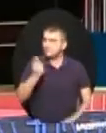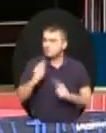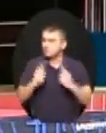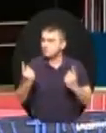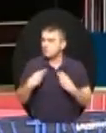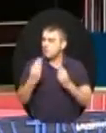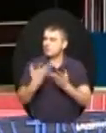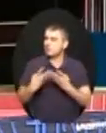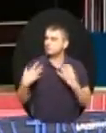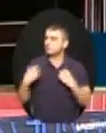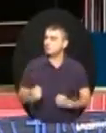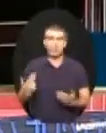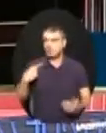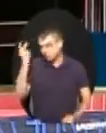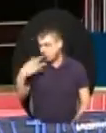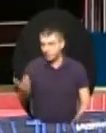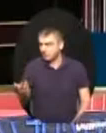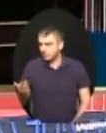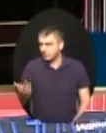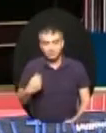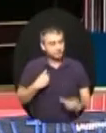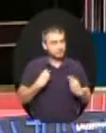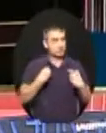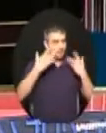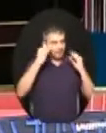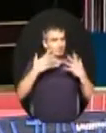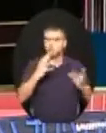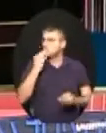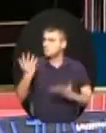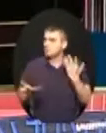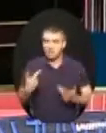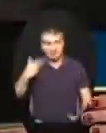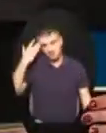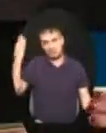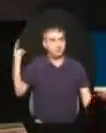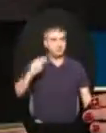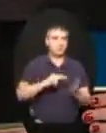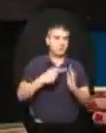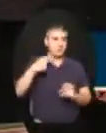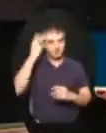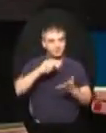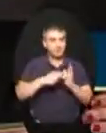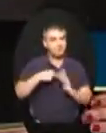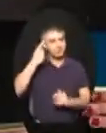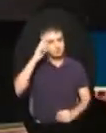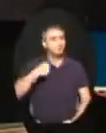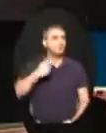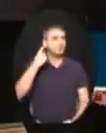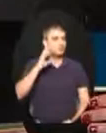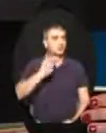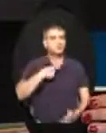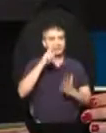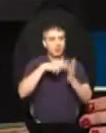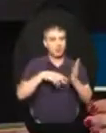שונה מלספק רשת ביטחון? אגב, וזה מעורר כבוד אצלי גדול. מה ההבדל? כן, אני לא יודעת פוליטיקה, אני לא מבינה, אני יודעת מה שאני שומעת, מה